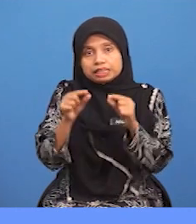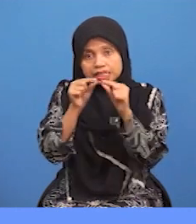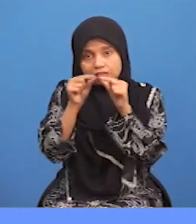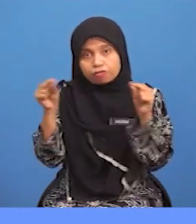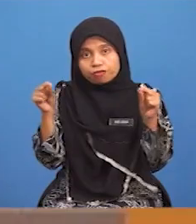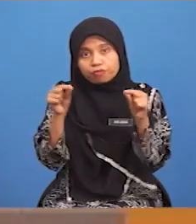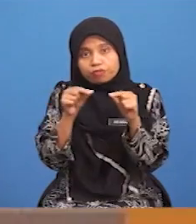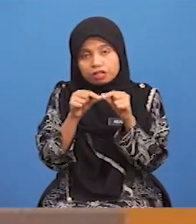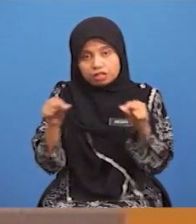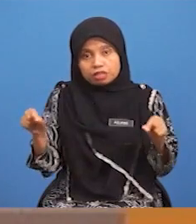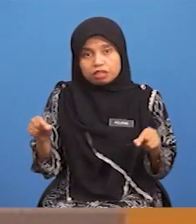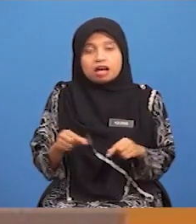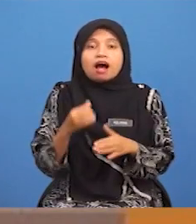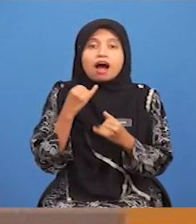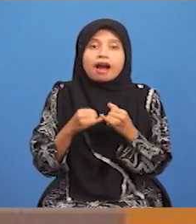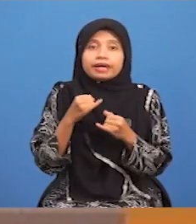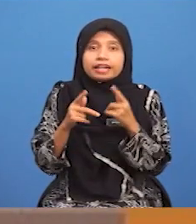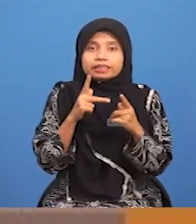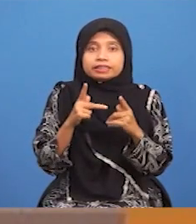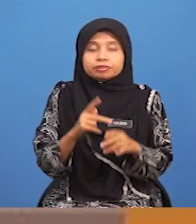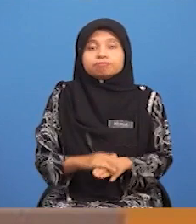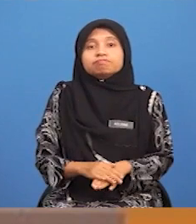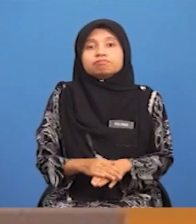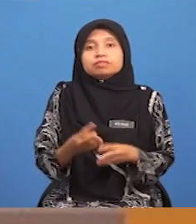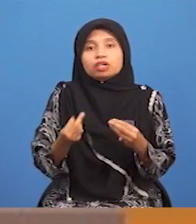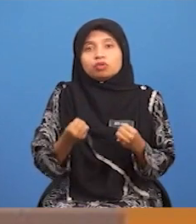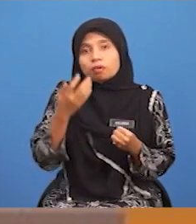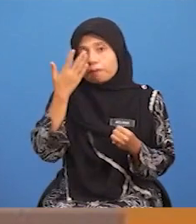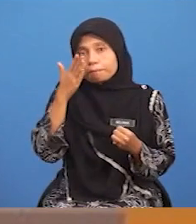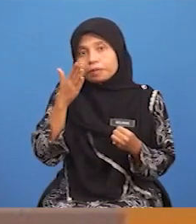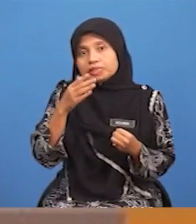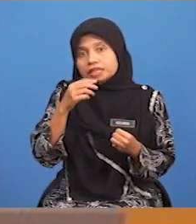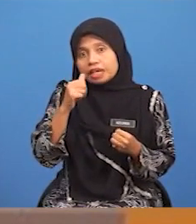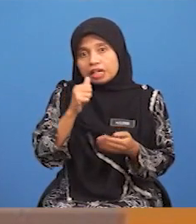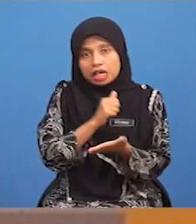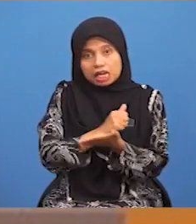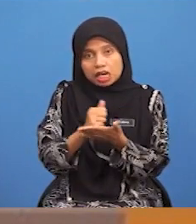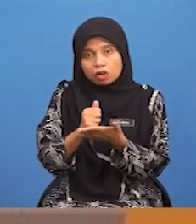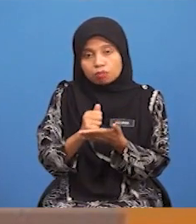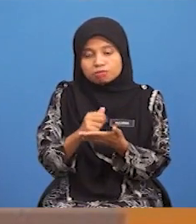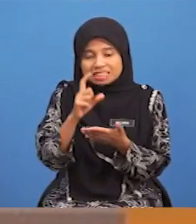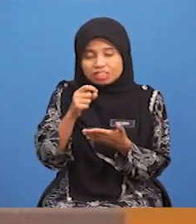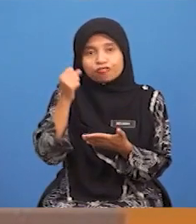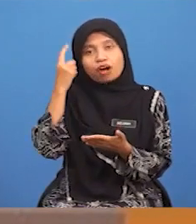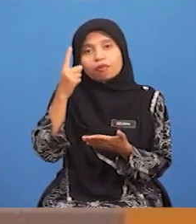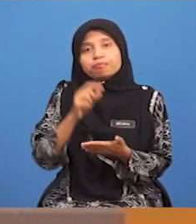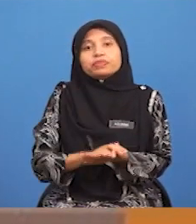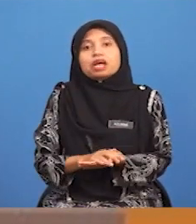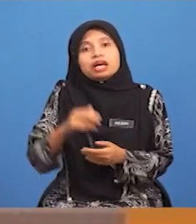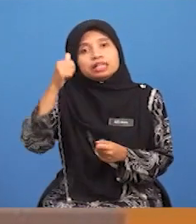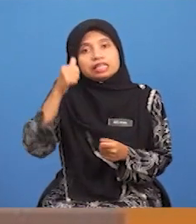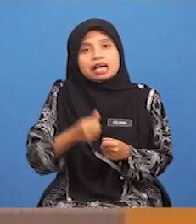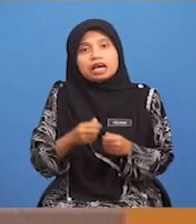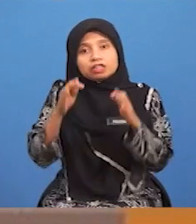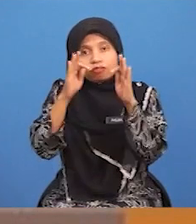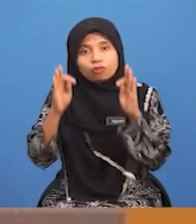graf. Akhir kata, nak pandai akaun, fahamkan setiap konsepnya dengan jelas.